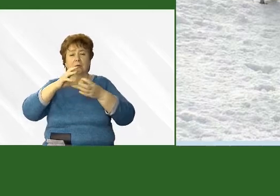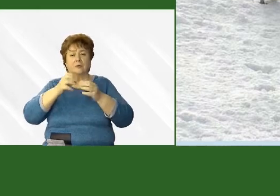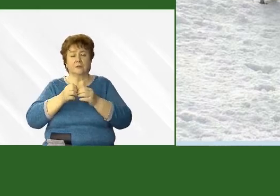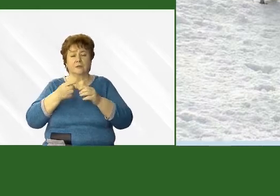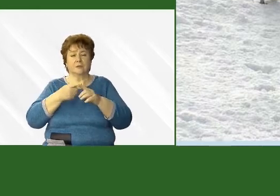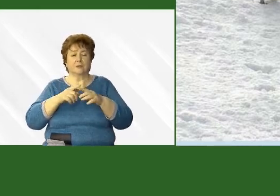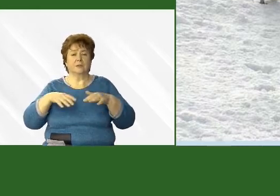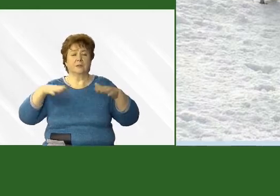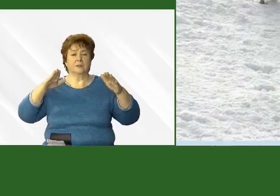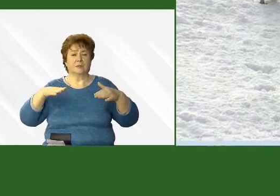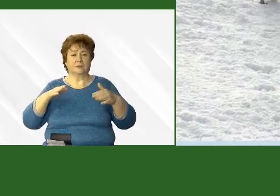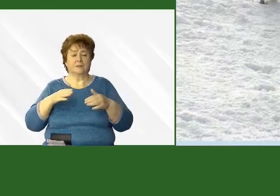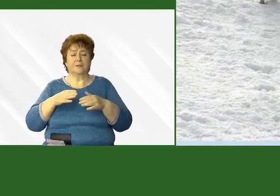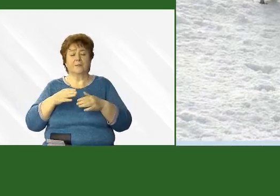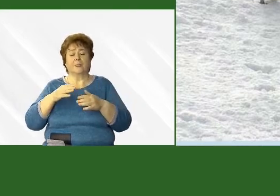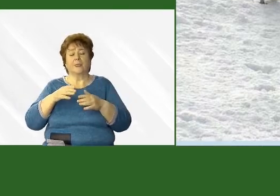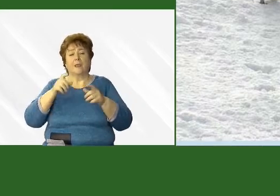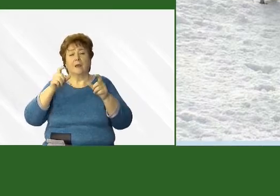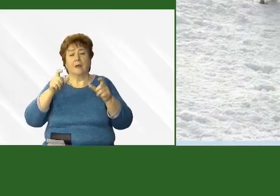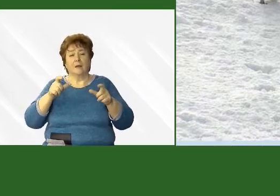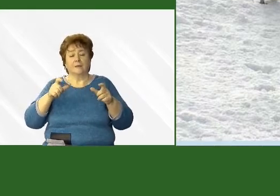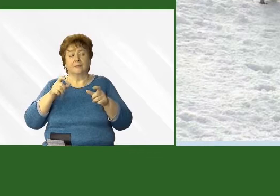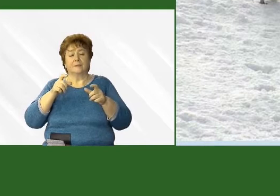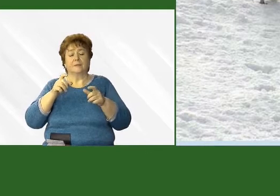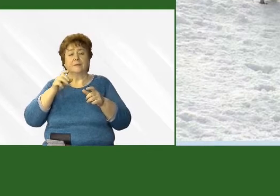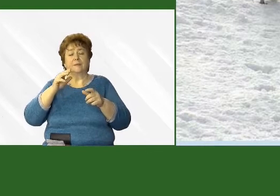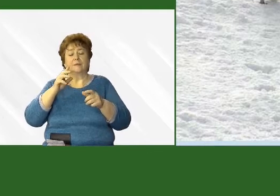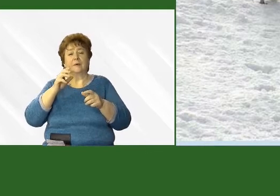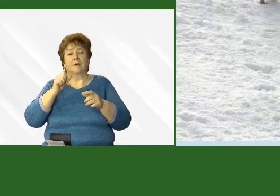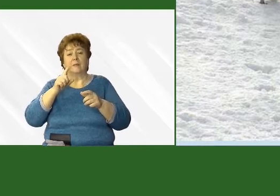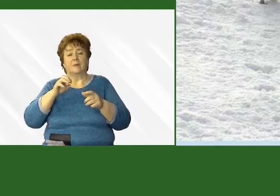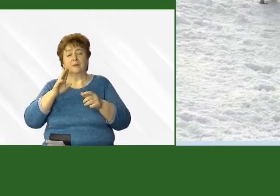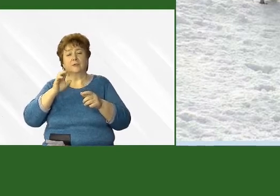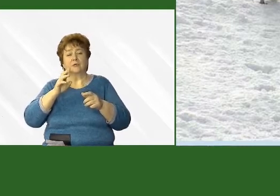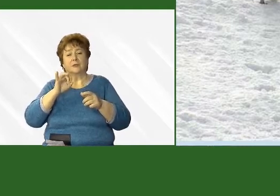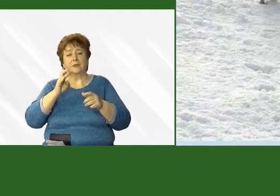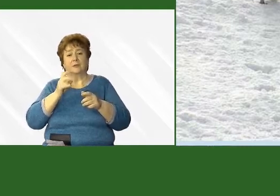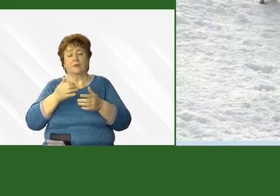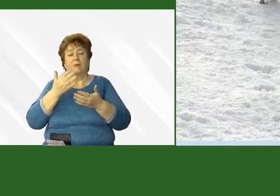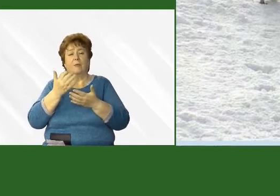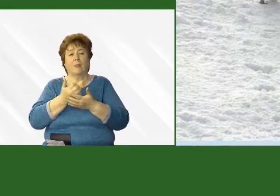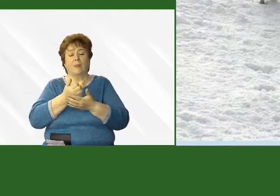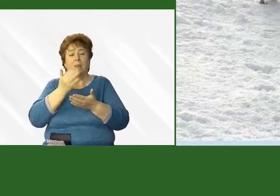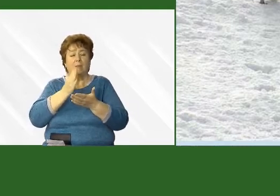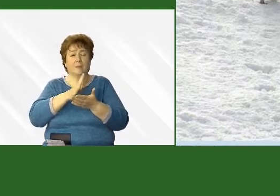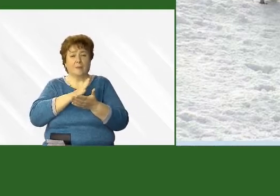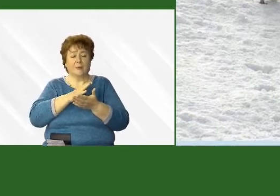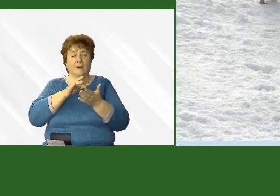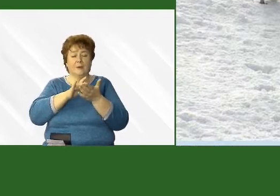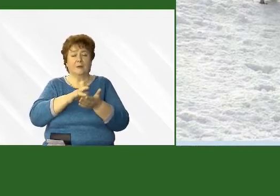количество этих птиц. Натуралисты Жак Бернар Омброн и Оноре Жакино, находясь в составе